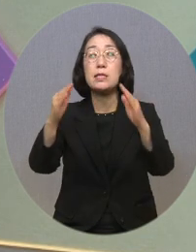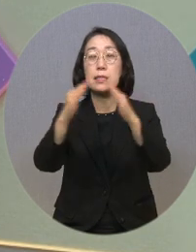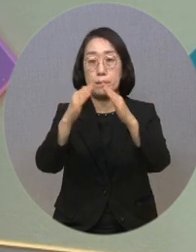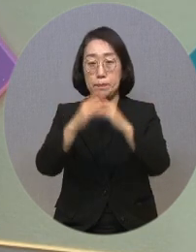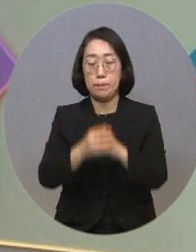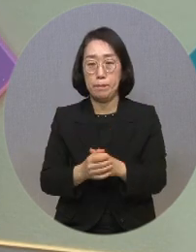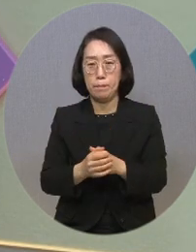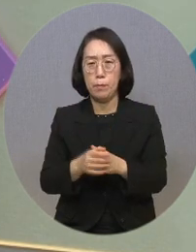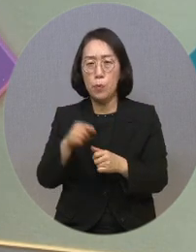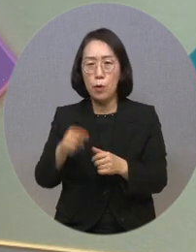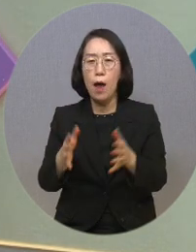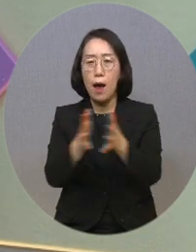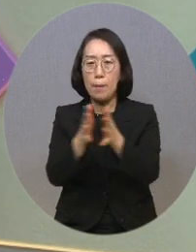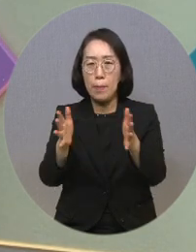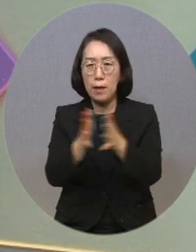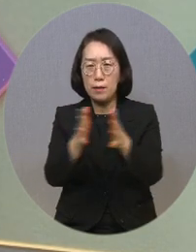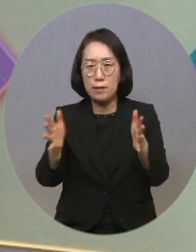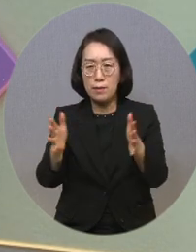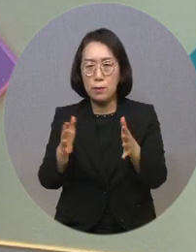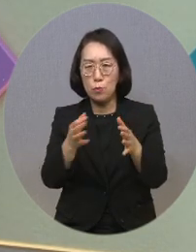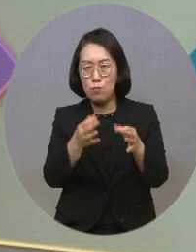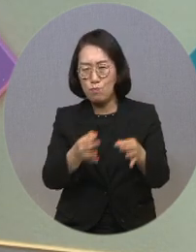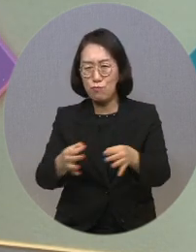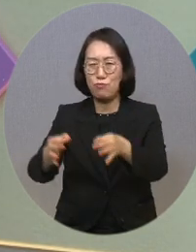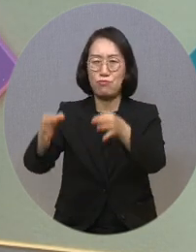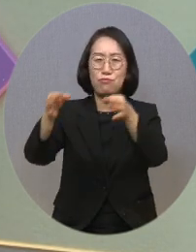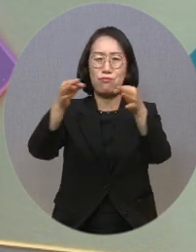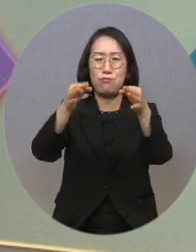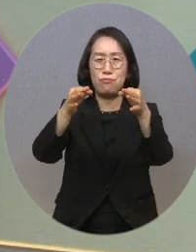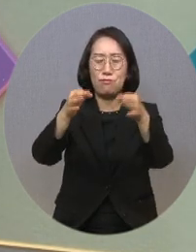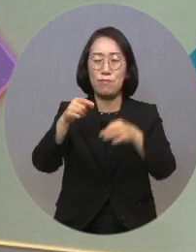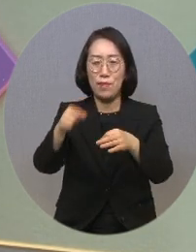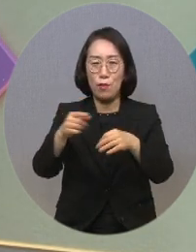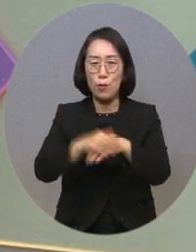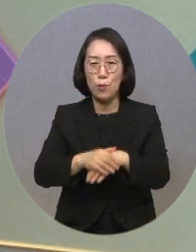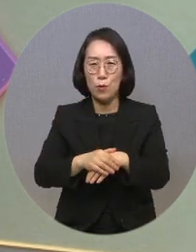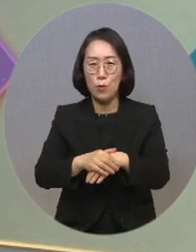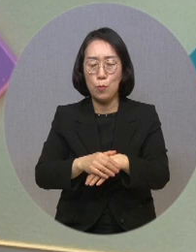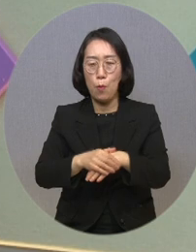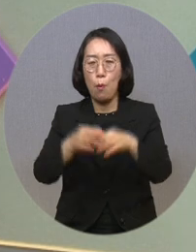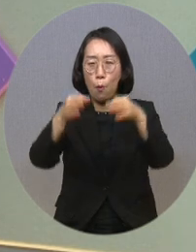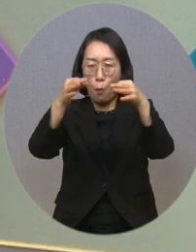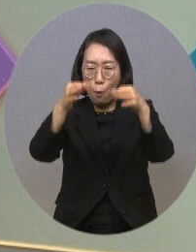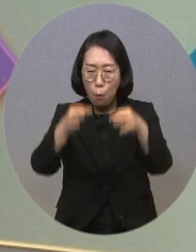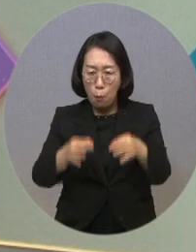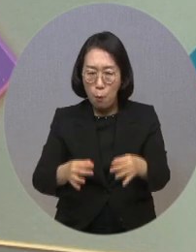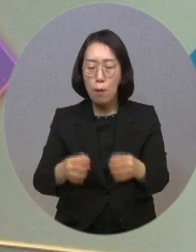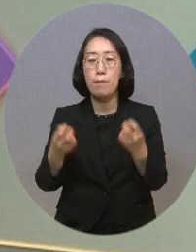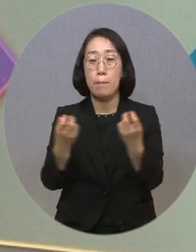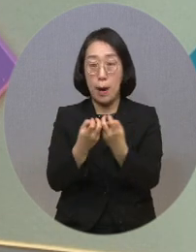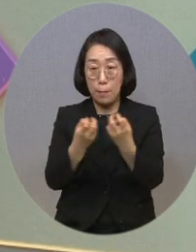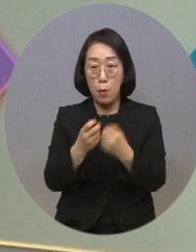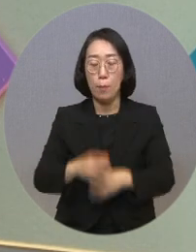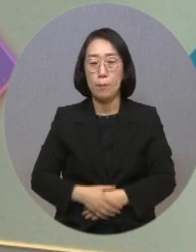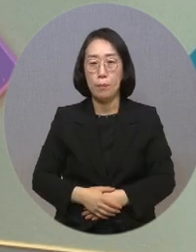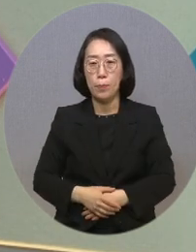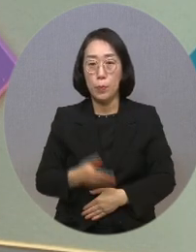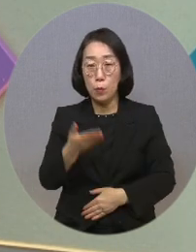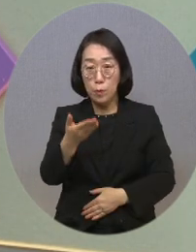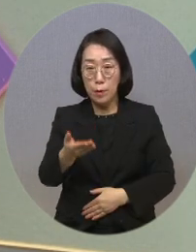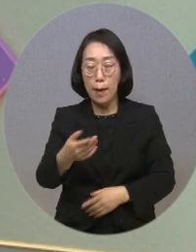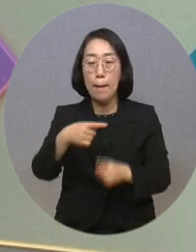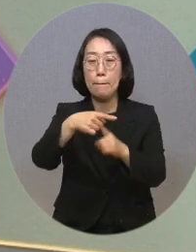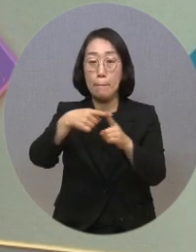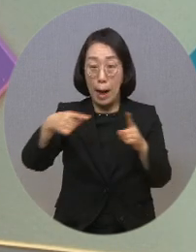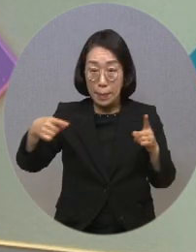너무 높아요. 네. 그래서 그 아파트 값을 좀 낮추는데 또 그 친구들이 반값